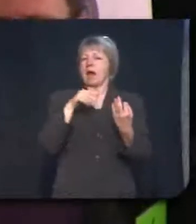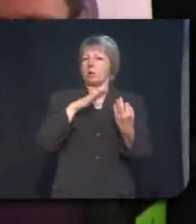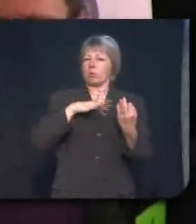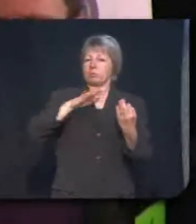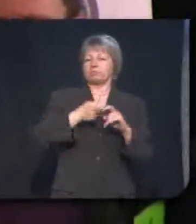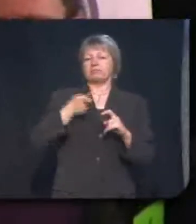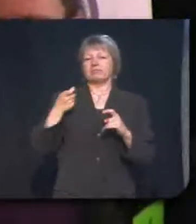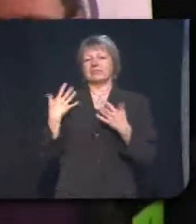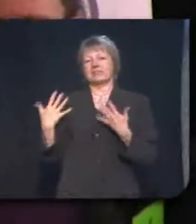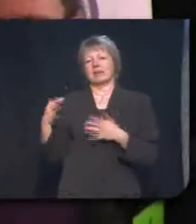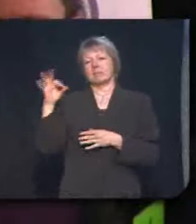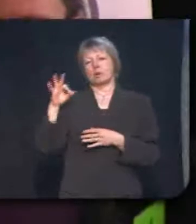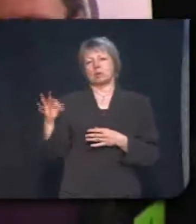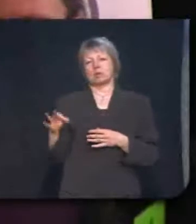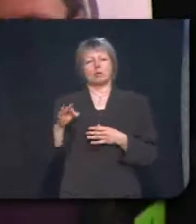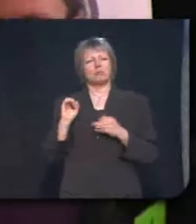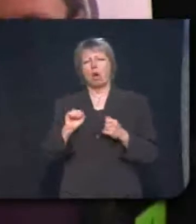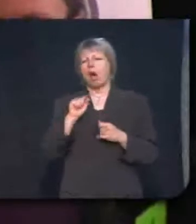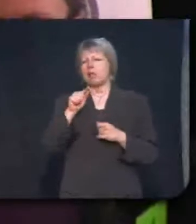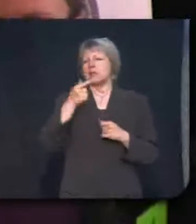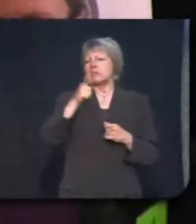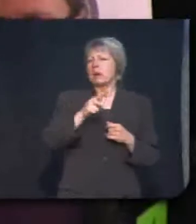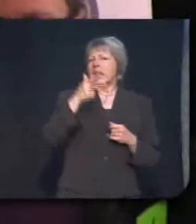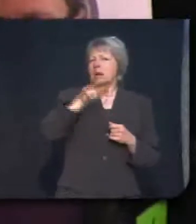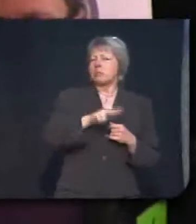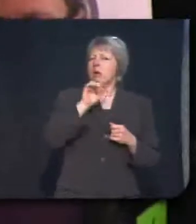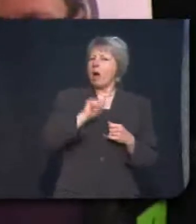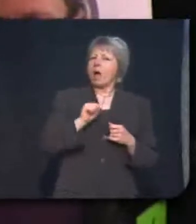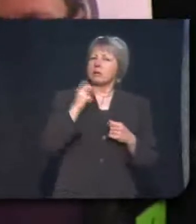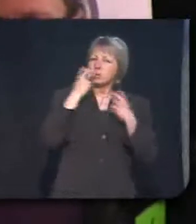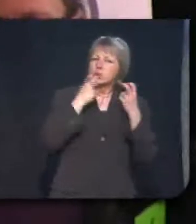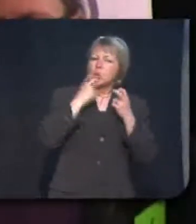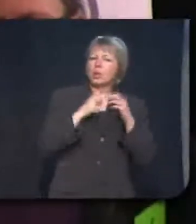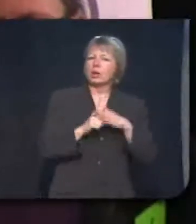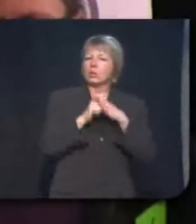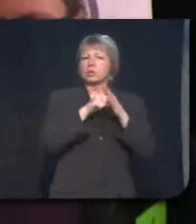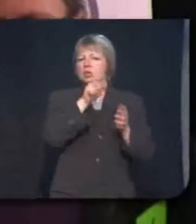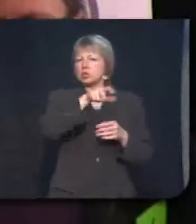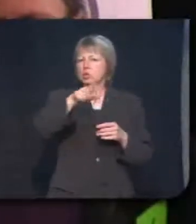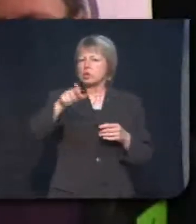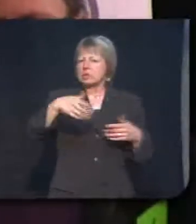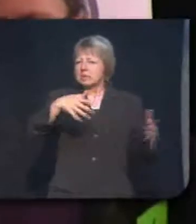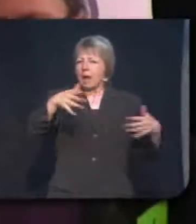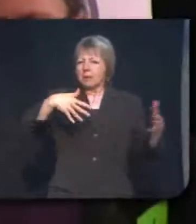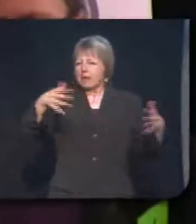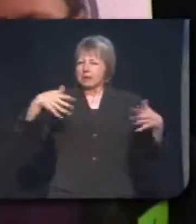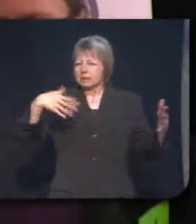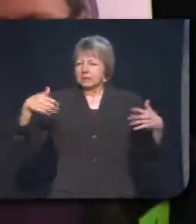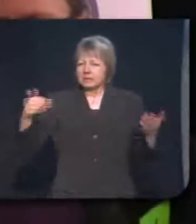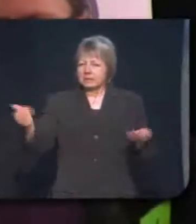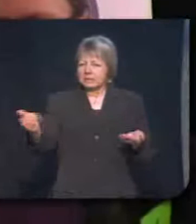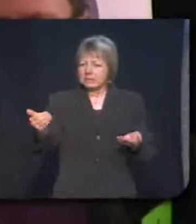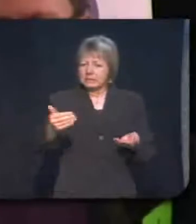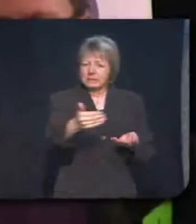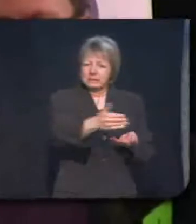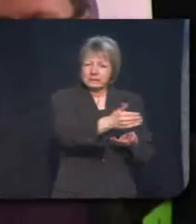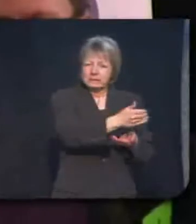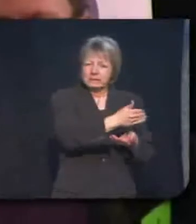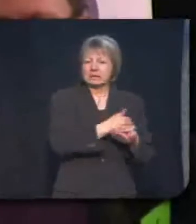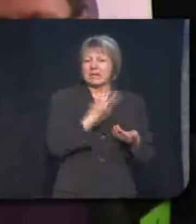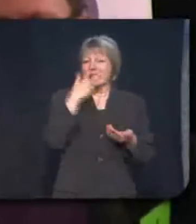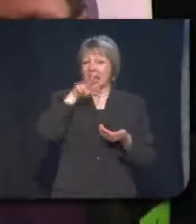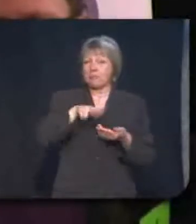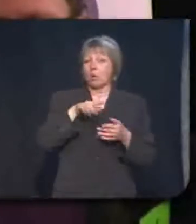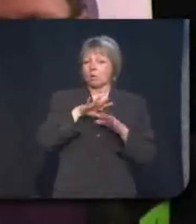man kann also lange Zeit drei Monate lang Unterstützer sammeln und wenn man innerhalb dieser Zeit oder innerhalb der letzten drei Monate genügend